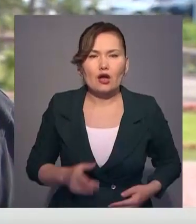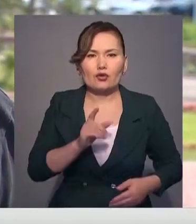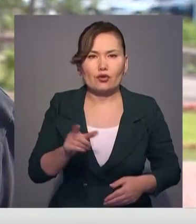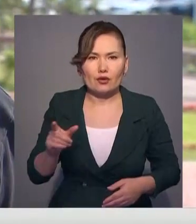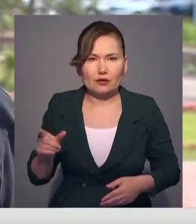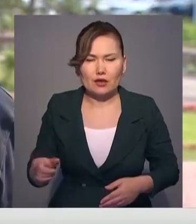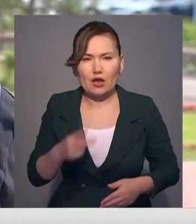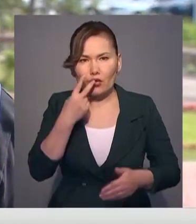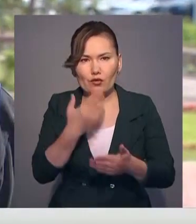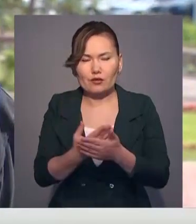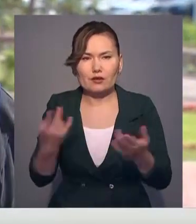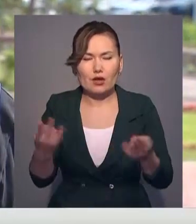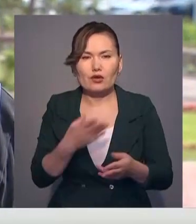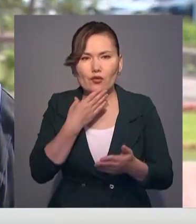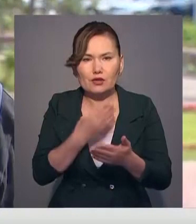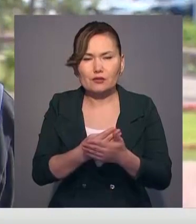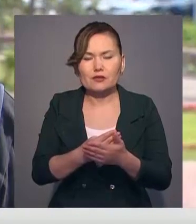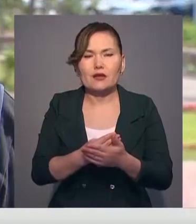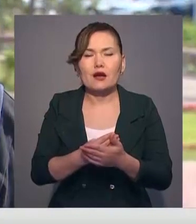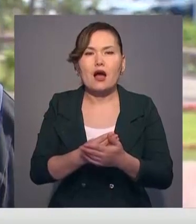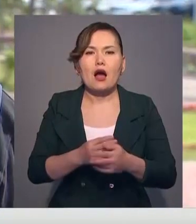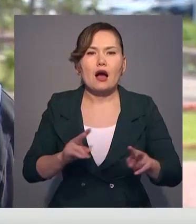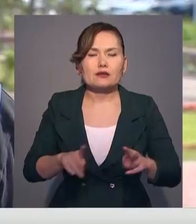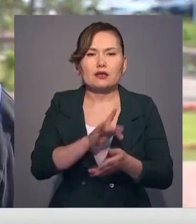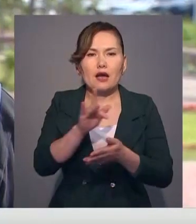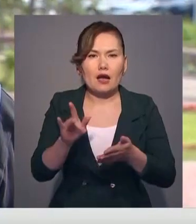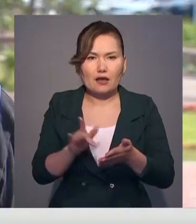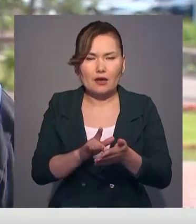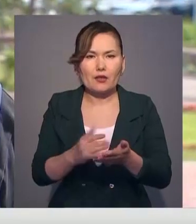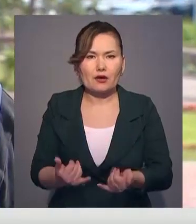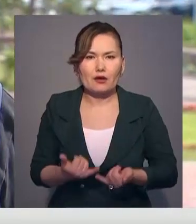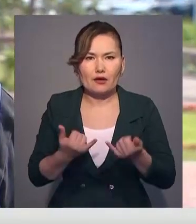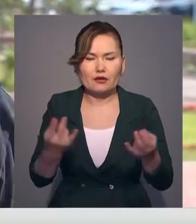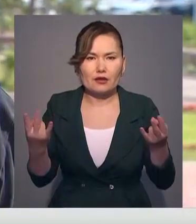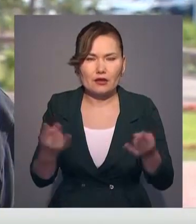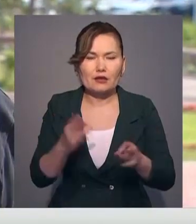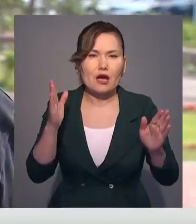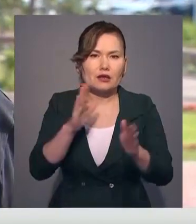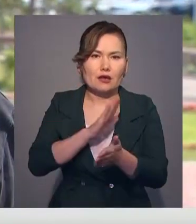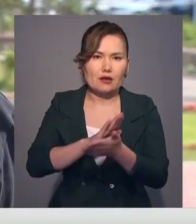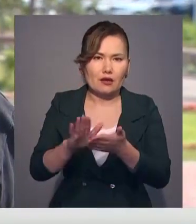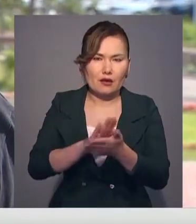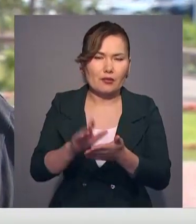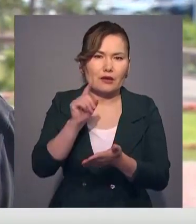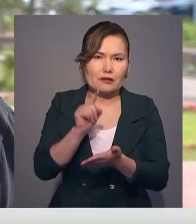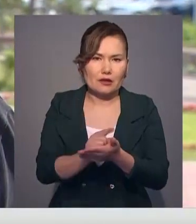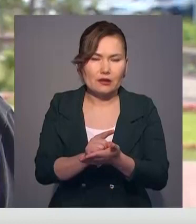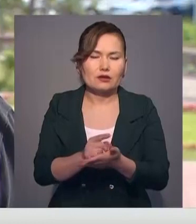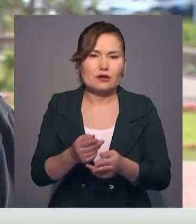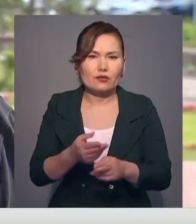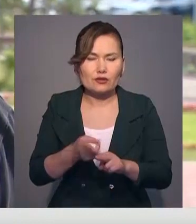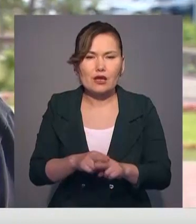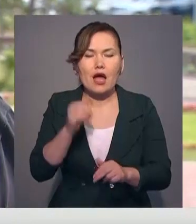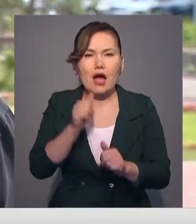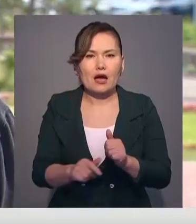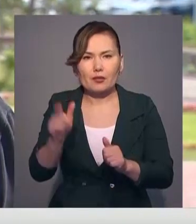да «Мен қалам үшін не жасай аламын» деген. Ол әркім өзіне, ол үкіметтен не басқа қоғамдардан сұрап тұрған жоқ, өзіне